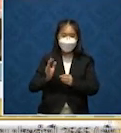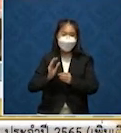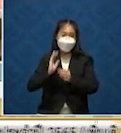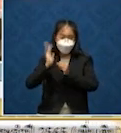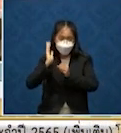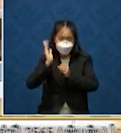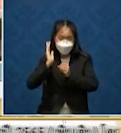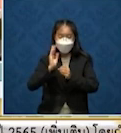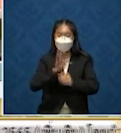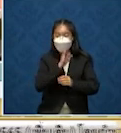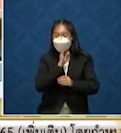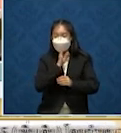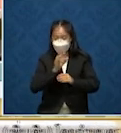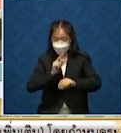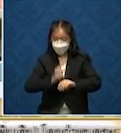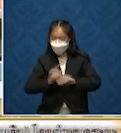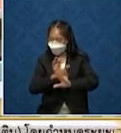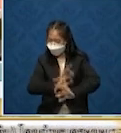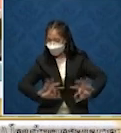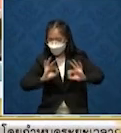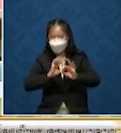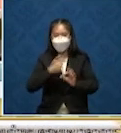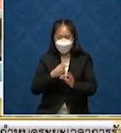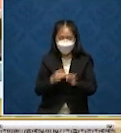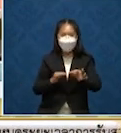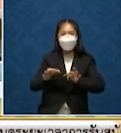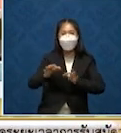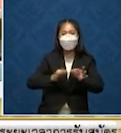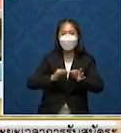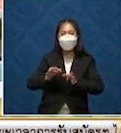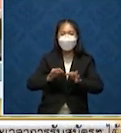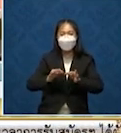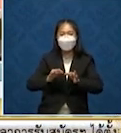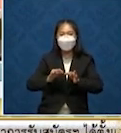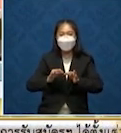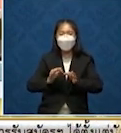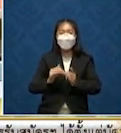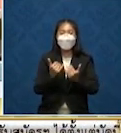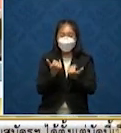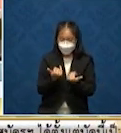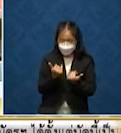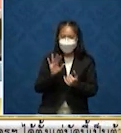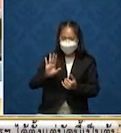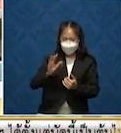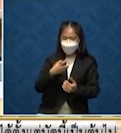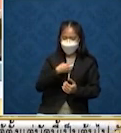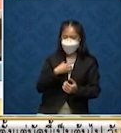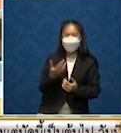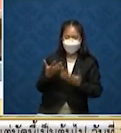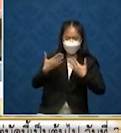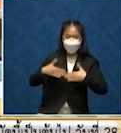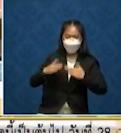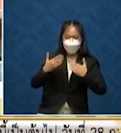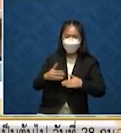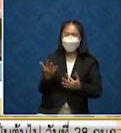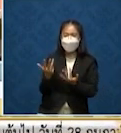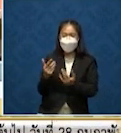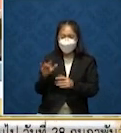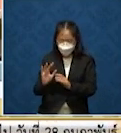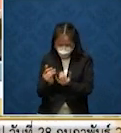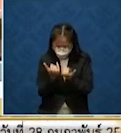8ปีเนี่ยฝ่ายค้านก็ด่าเรื่องนี้ก๊อปปี้เดิมๆมา ค่ะ เปิดกะโหลกลืมตาแล้วรูด